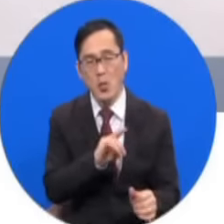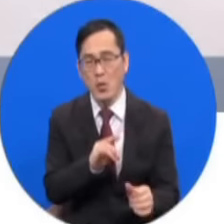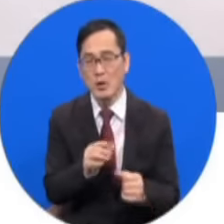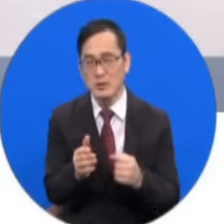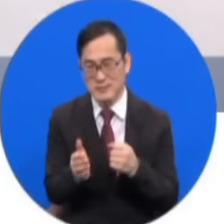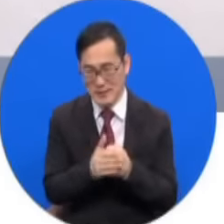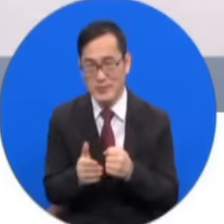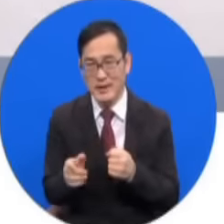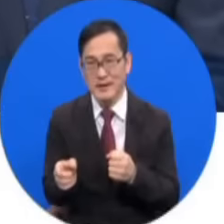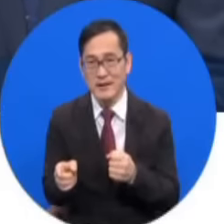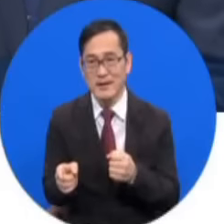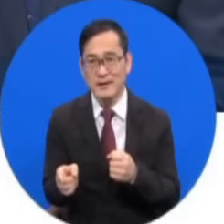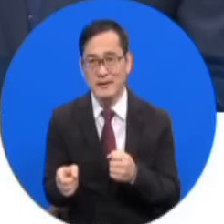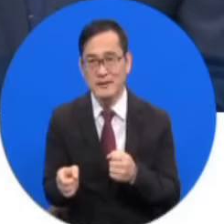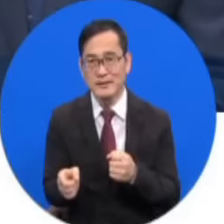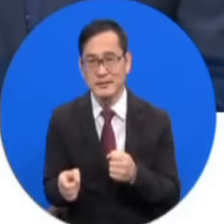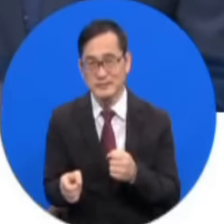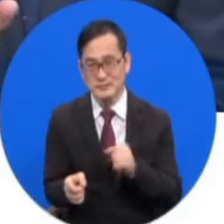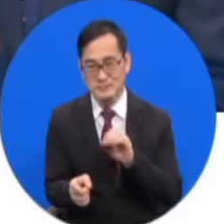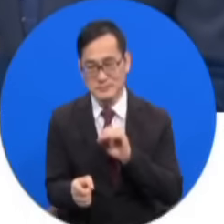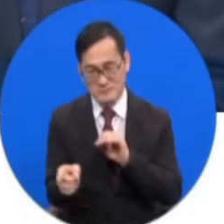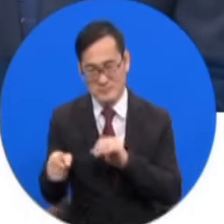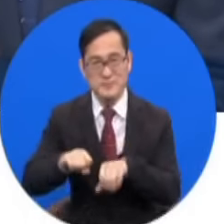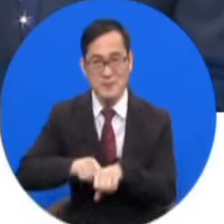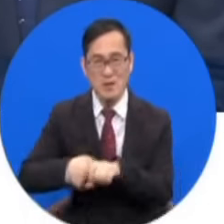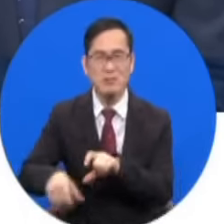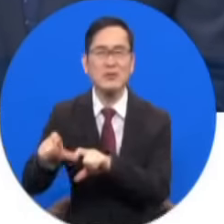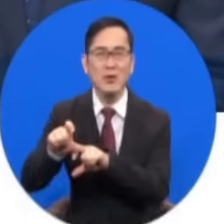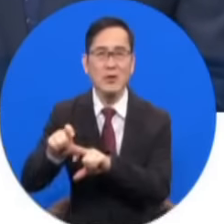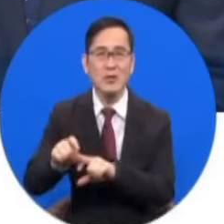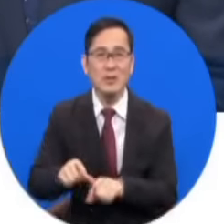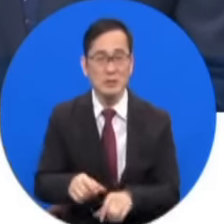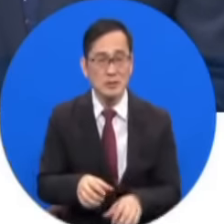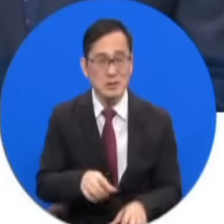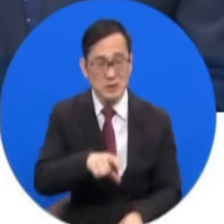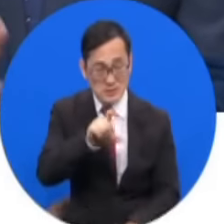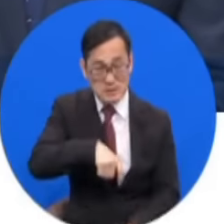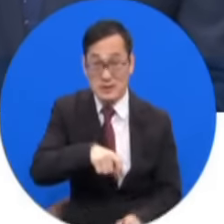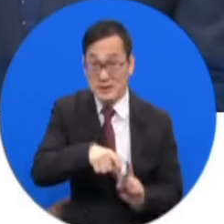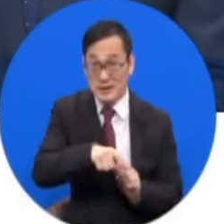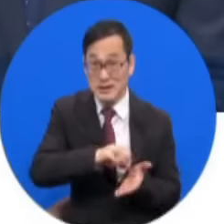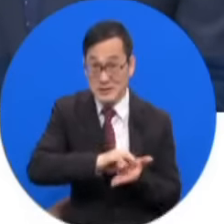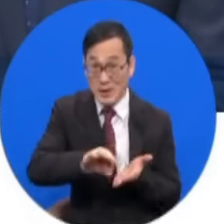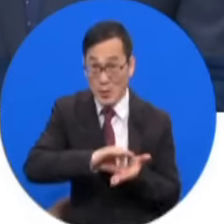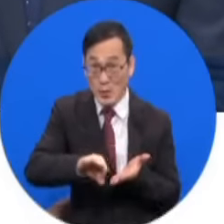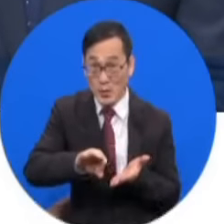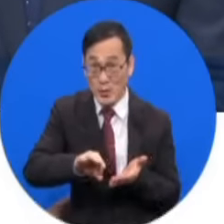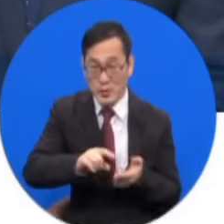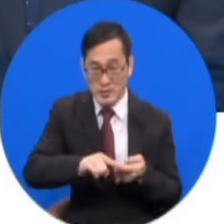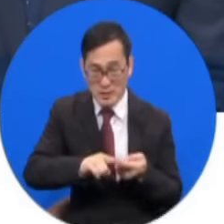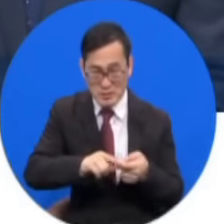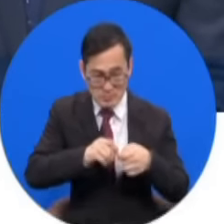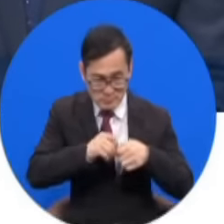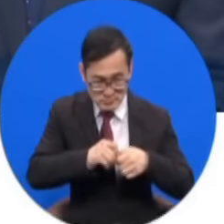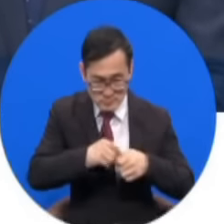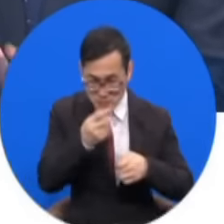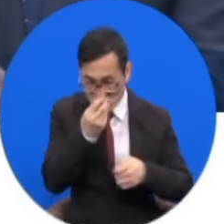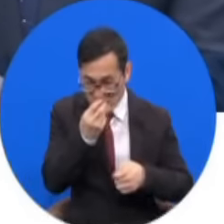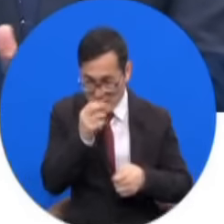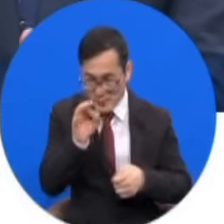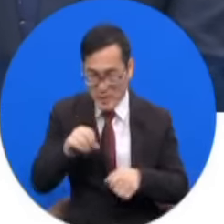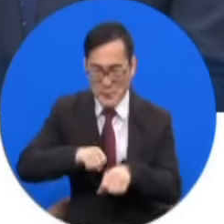거고요 그이 기부행위 부분은 사실 금액이나 여러 가지이 경이나 그 사정들 종합해 봤을 때 아마